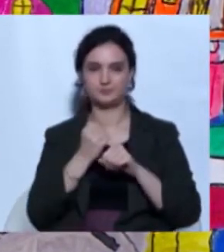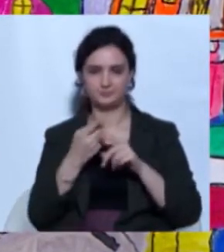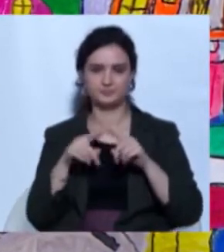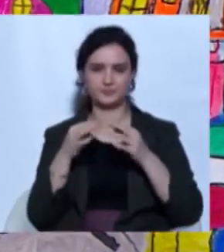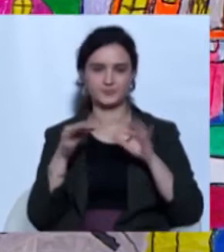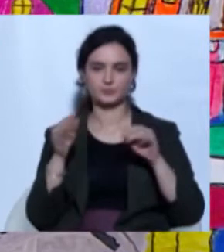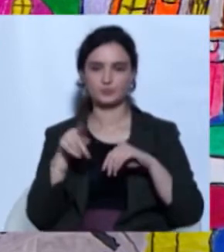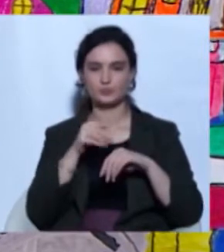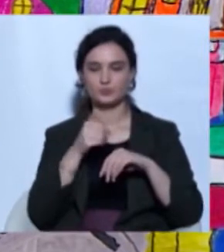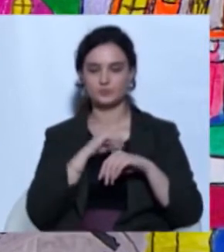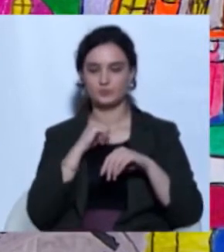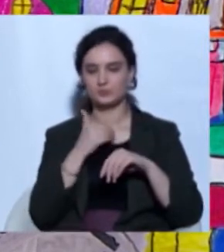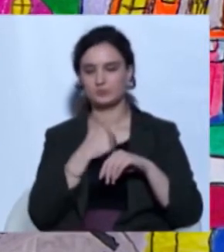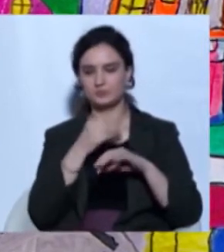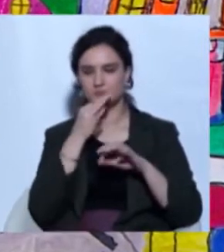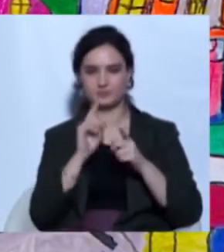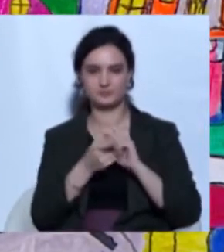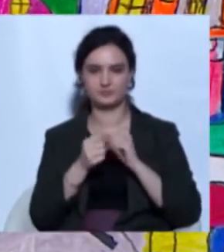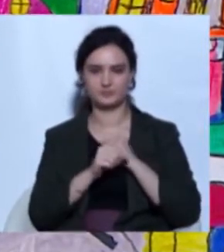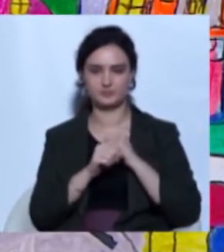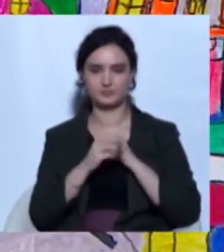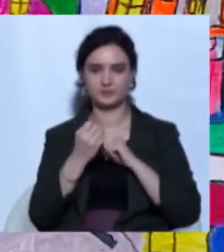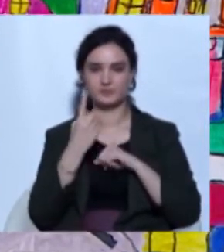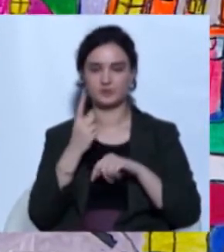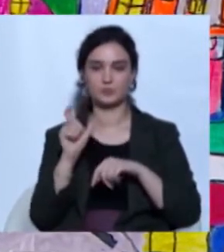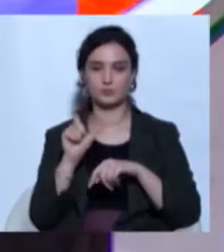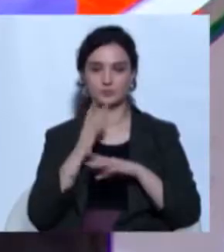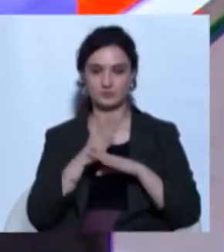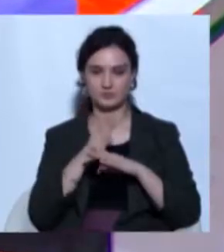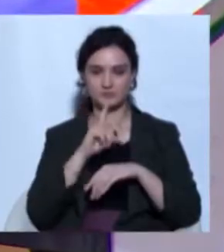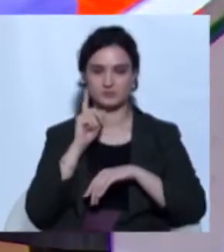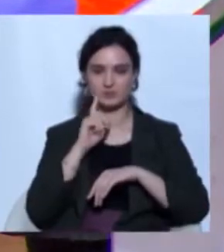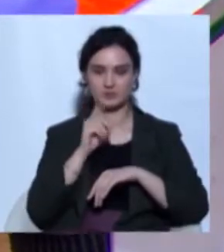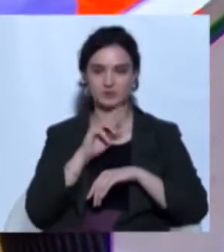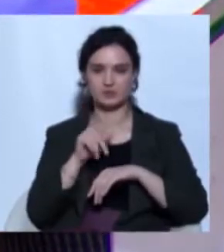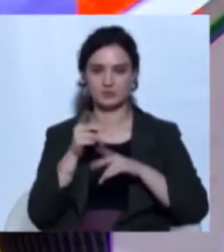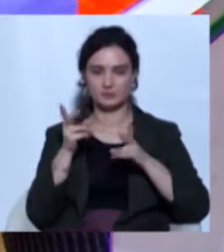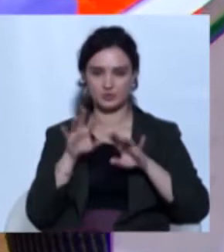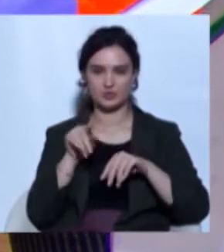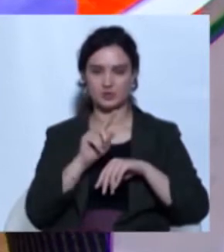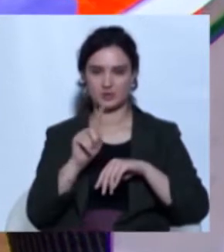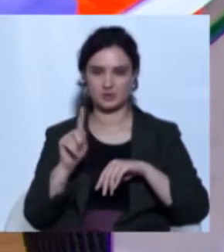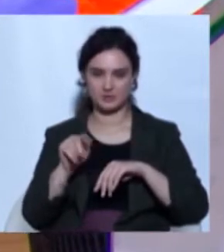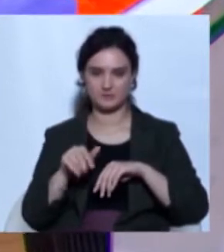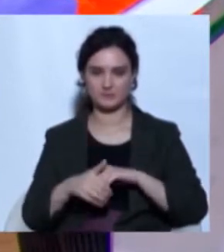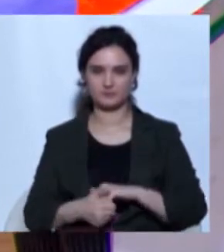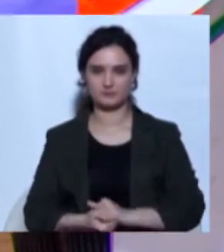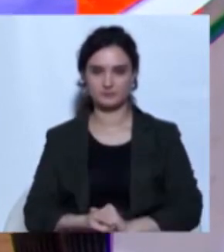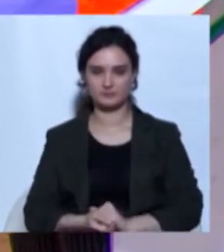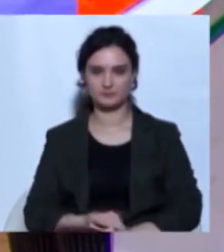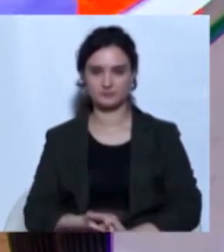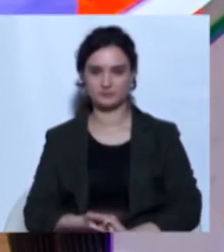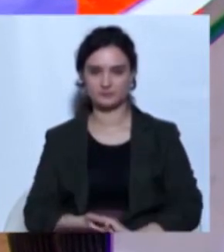რომ იქვე უნდა გადააკეთოთ რაღაც. ეხლა კიდე მაქვს ერთი ლურჯი, მწვანე დამრჩა რაღაც აქ.